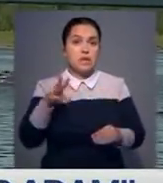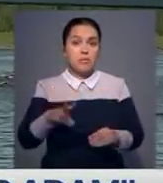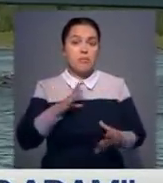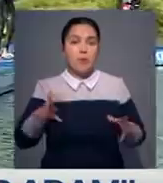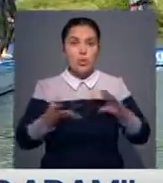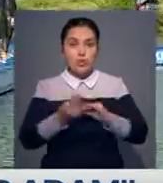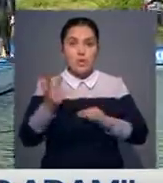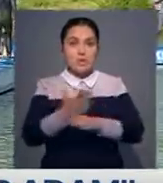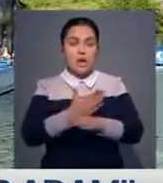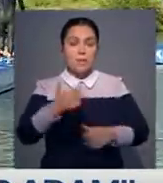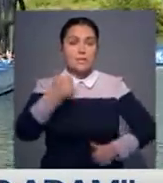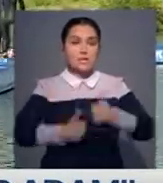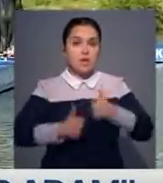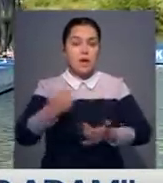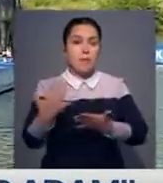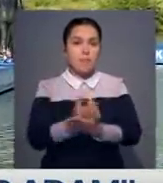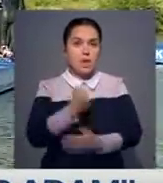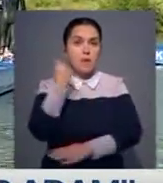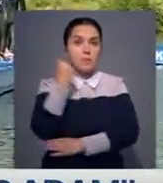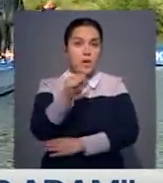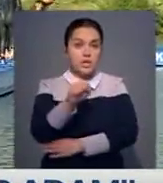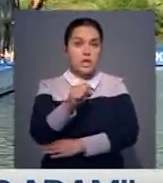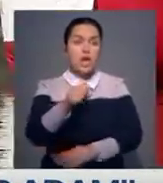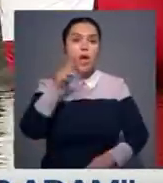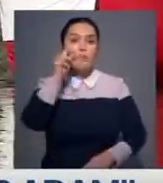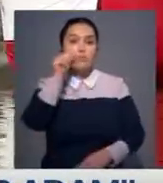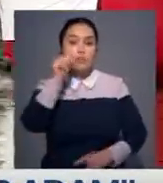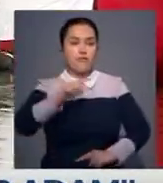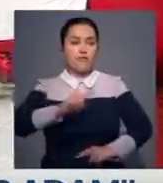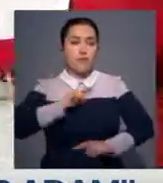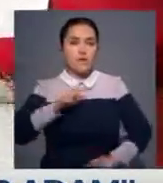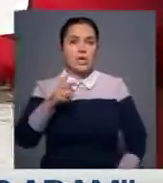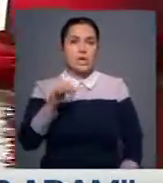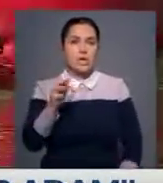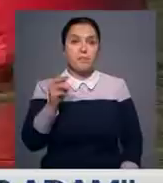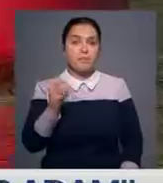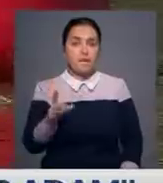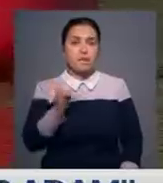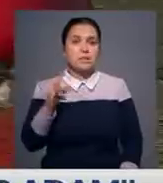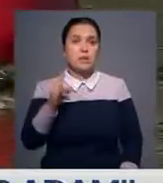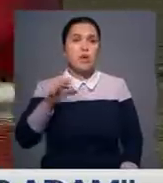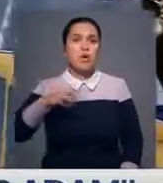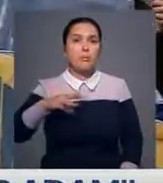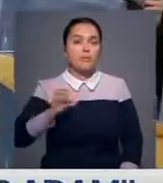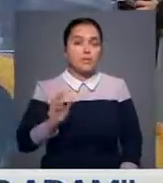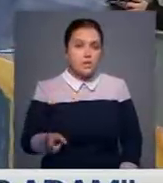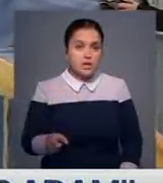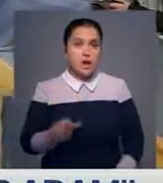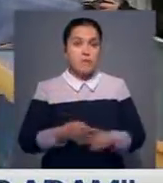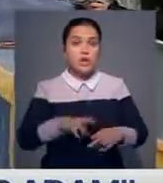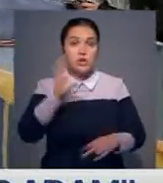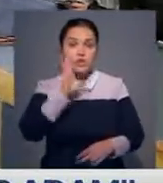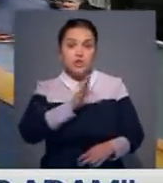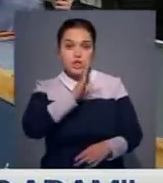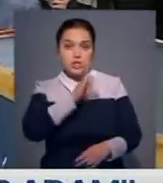километров. По итогам трех этапов состязания определились победители. Первым среди мужчин финишировал Дмитрий Либер из Омска, а